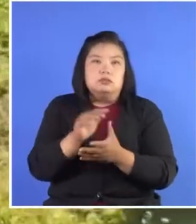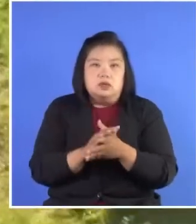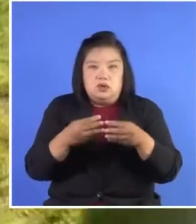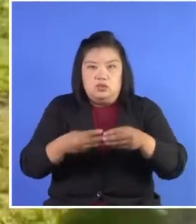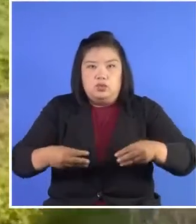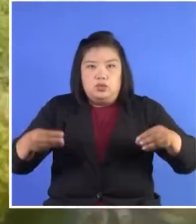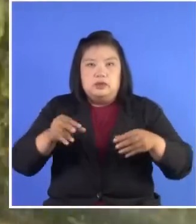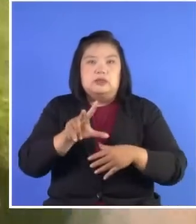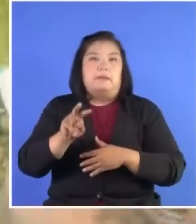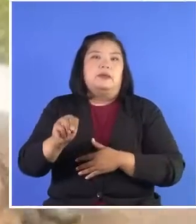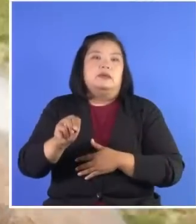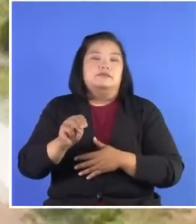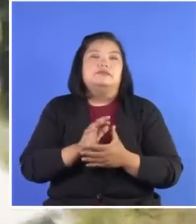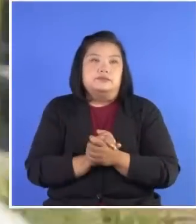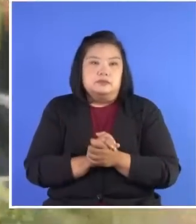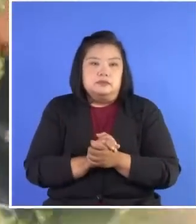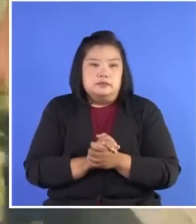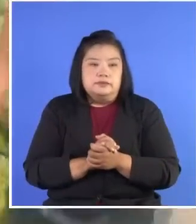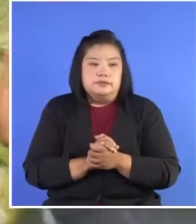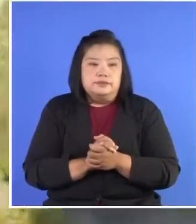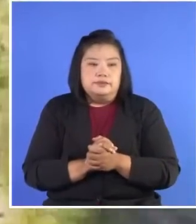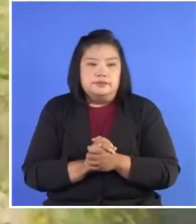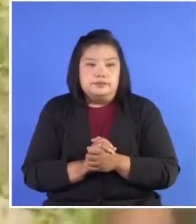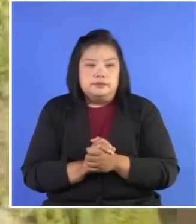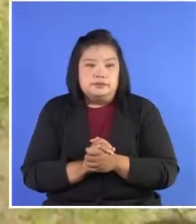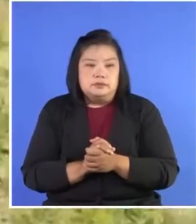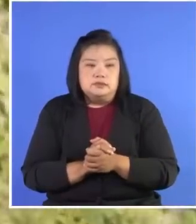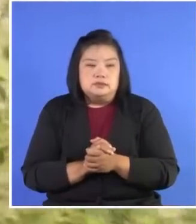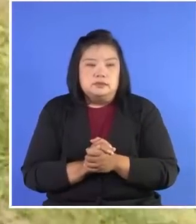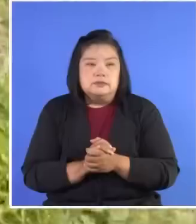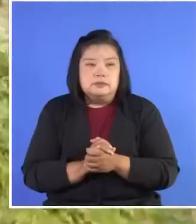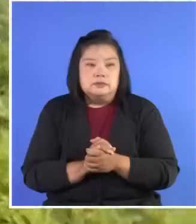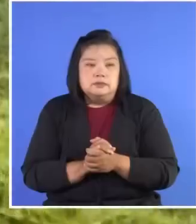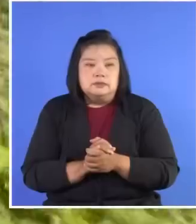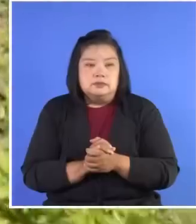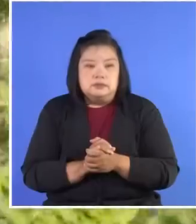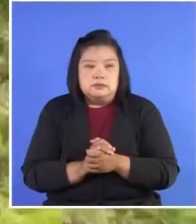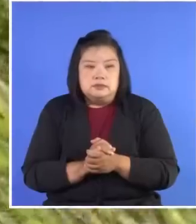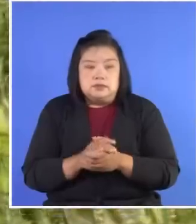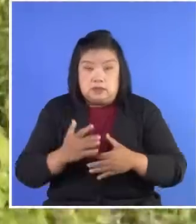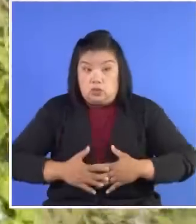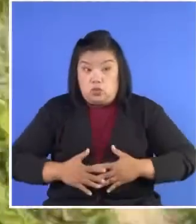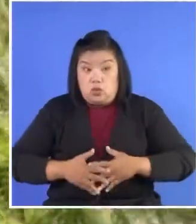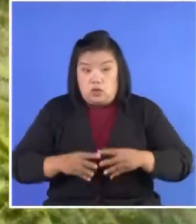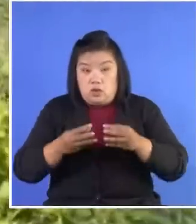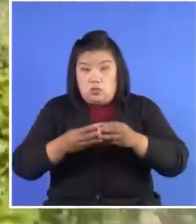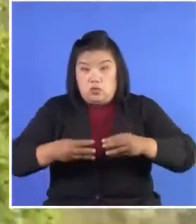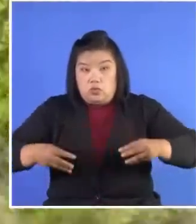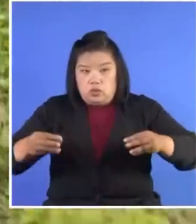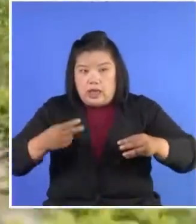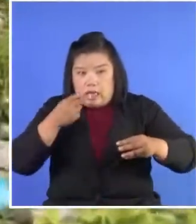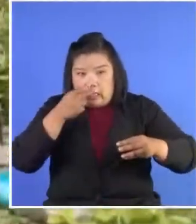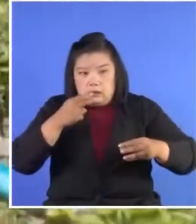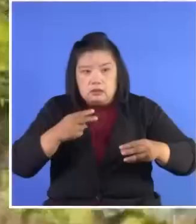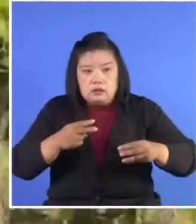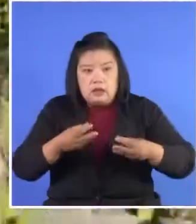3เมตรเจ้างูตัวนี้เนี่ยนะคะพอช่วงกลางท้องมันถึงหางไปพบว่าไข่ไก่ใน